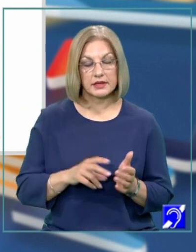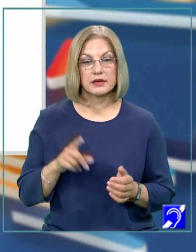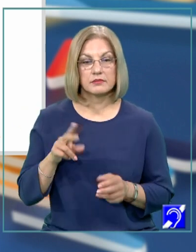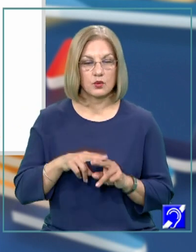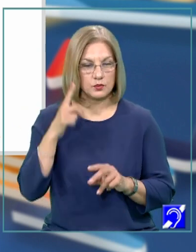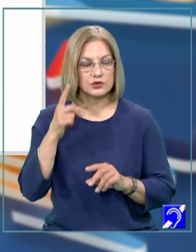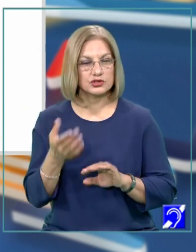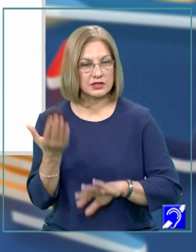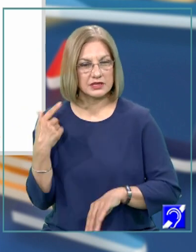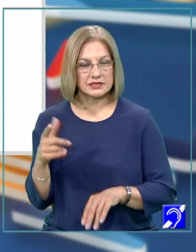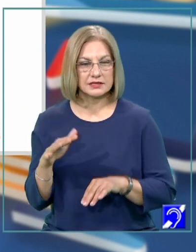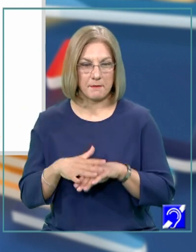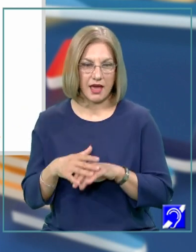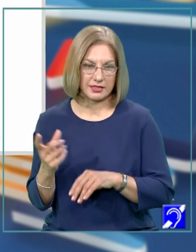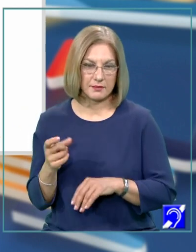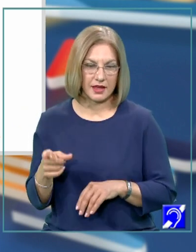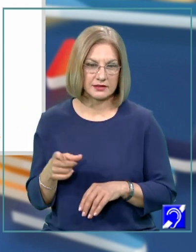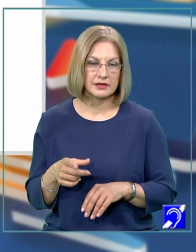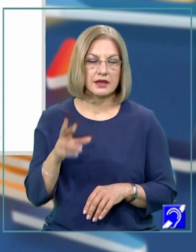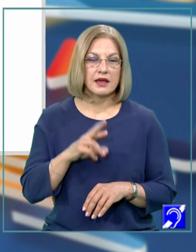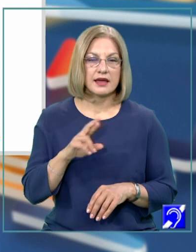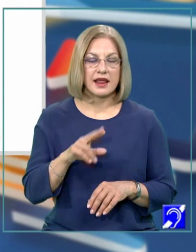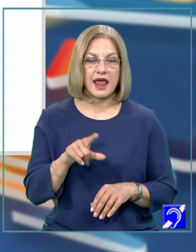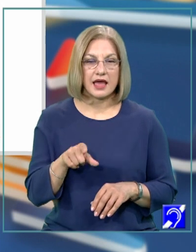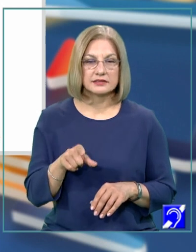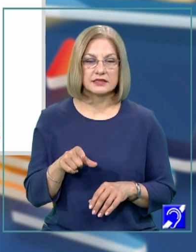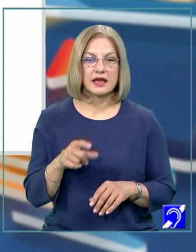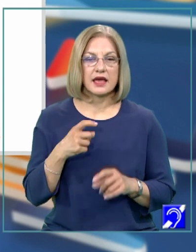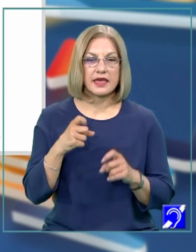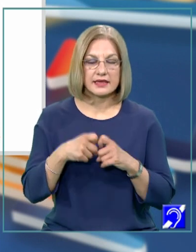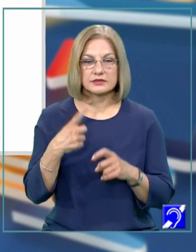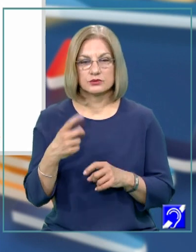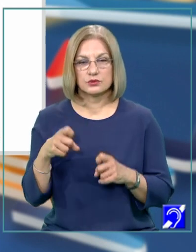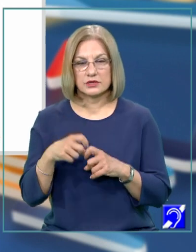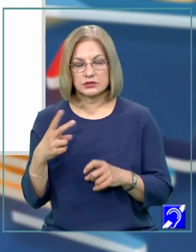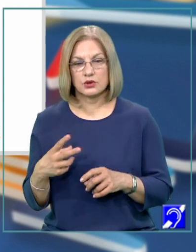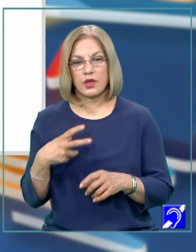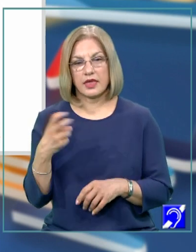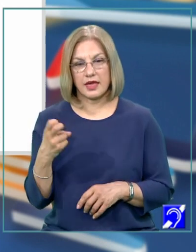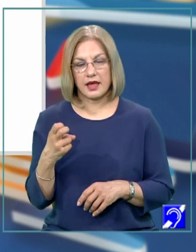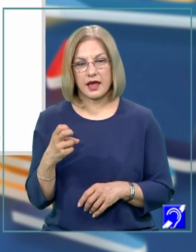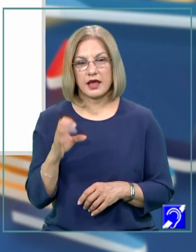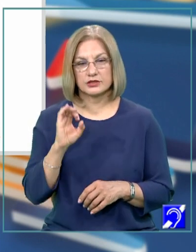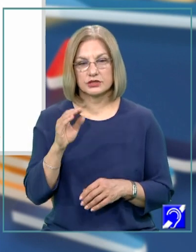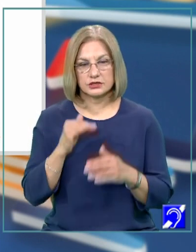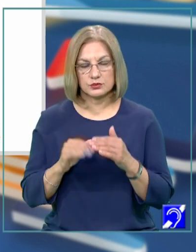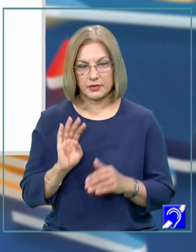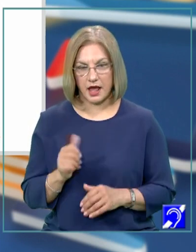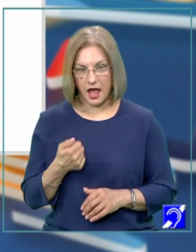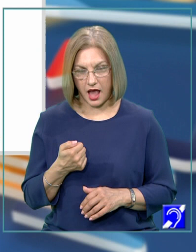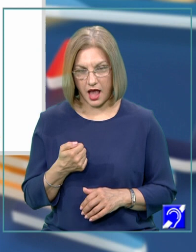știi de la matematică Relațiile lui viet și anume X1 X2 egal c supra a